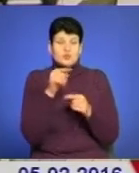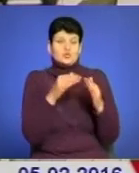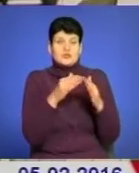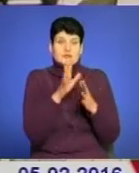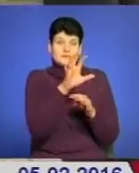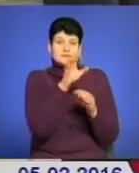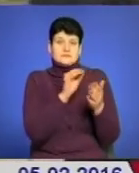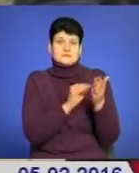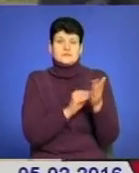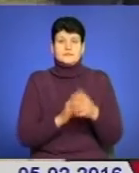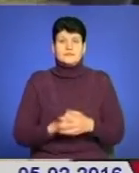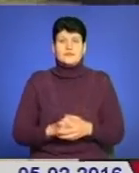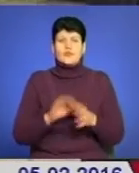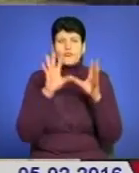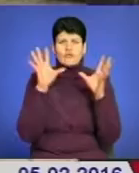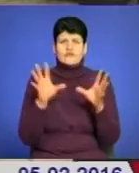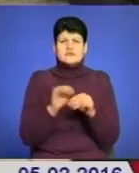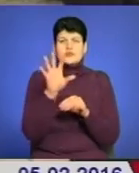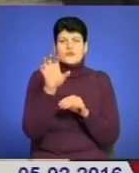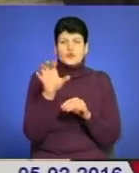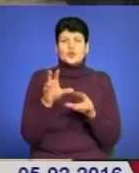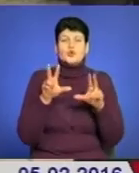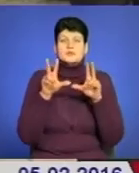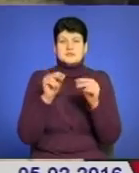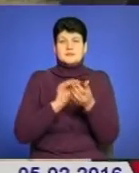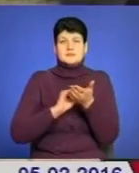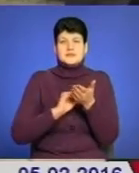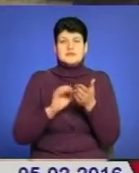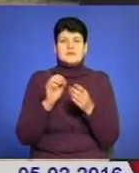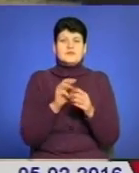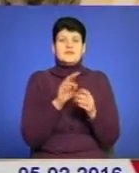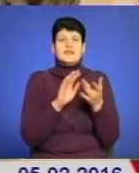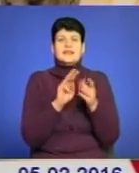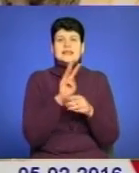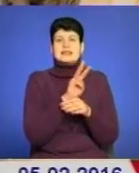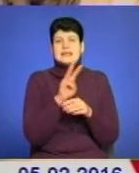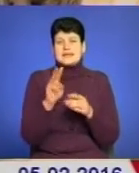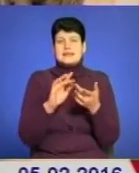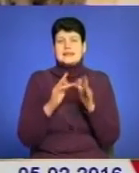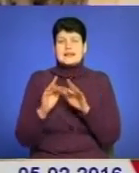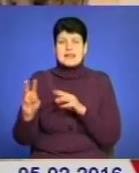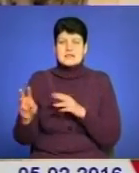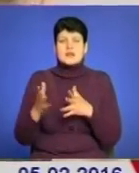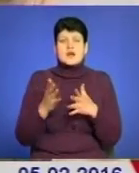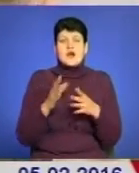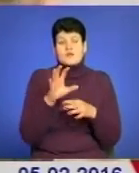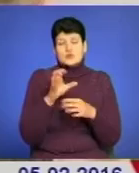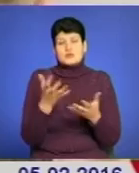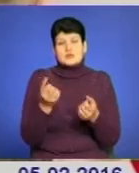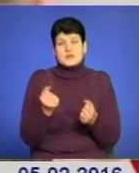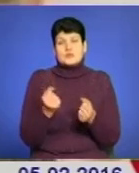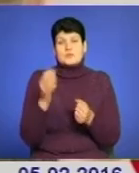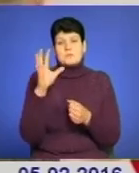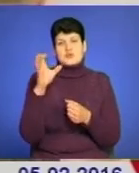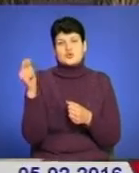люди сфотографують. Усі фото активісти обіцяють публікувати у соціальних мережах та ЗМІ. Фотографи ж одержать винагороду у розмірі